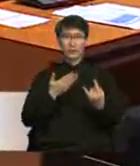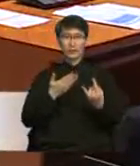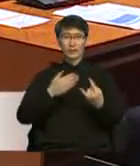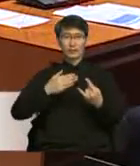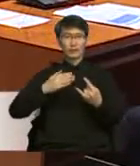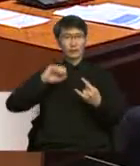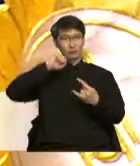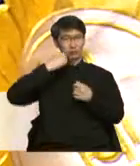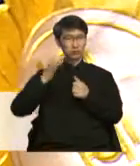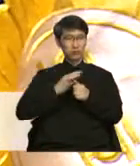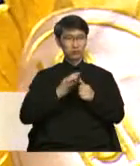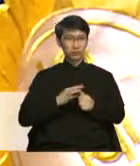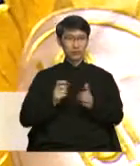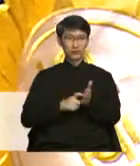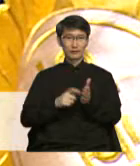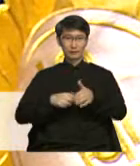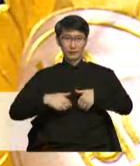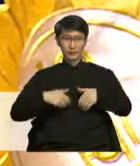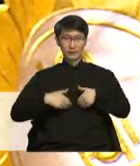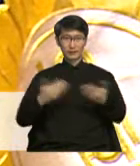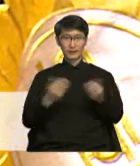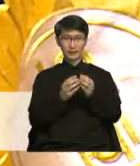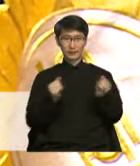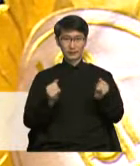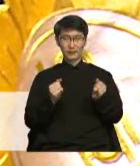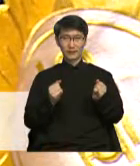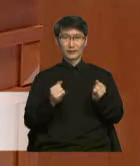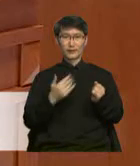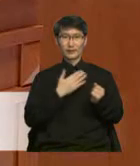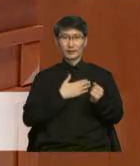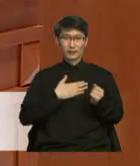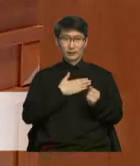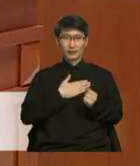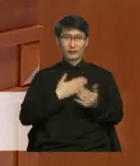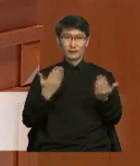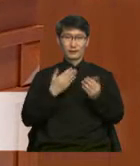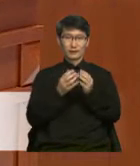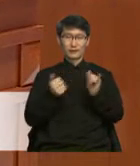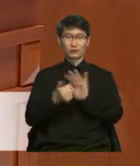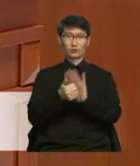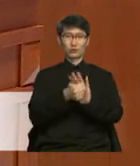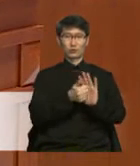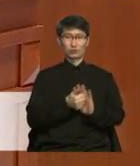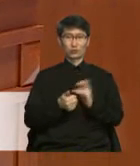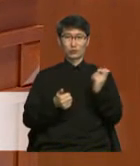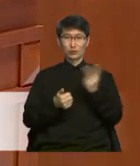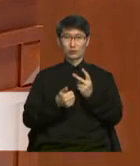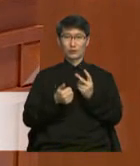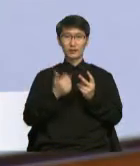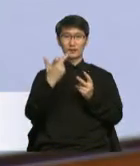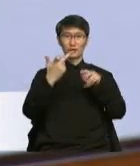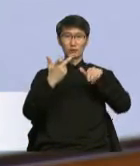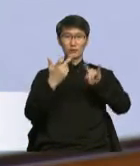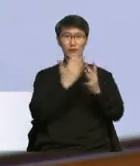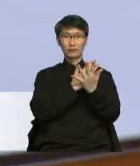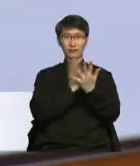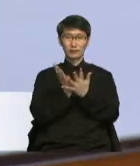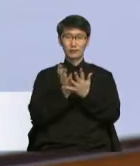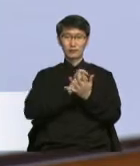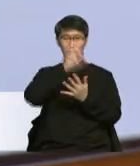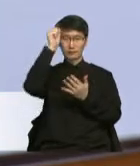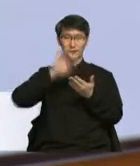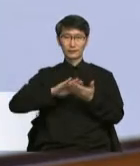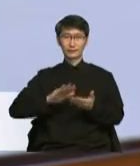재난과 같은 긴급 상황에 필요한 노동자와 감정노동 종사자를 보호하는 안 을 비롯해 총 10 6 5건의 않 거니